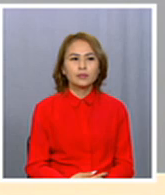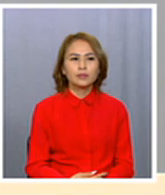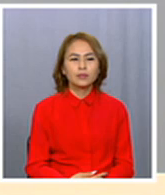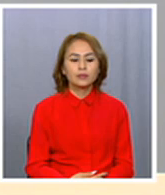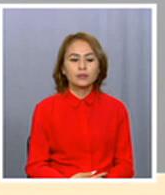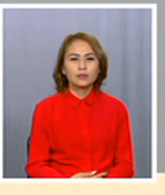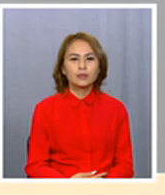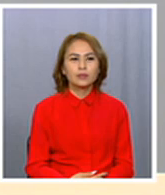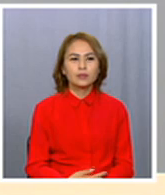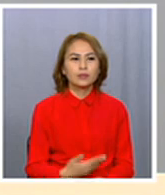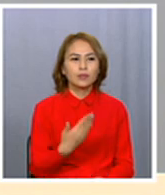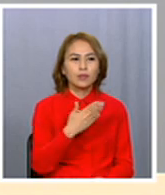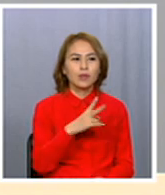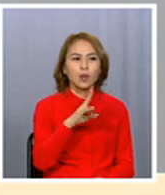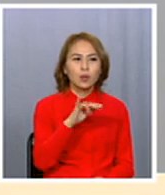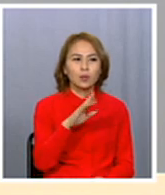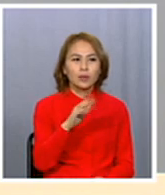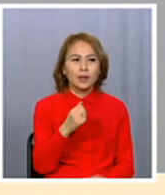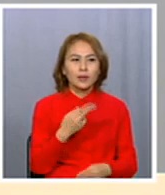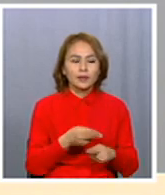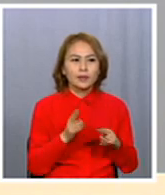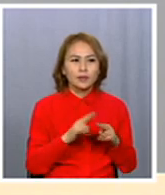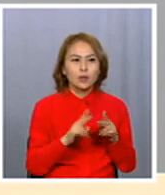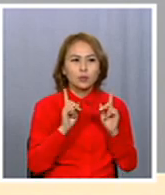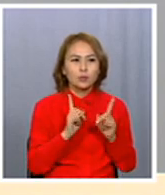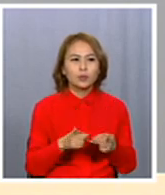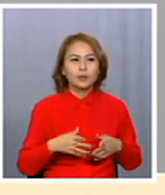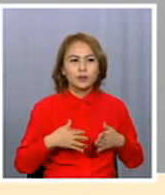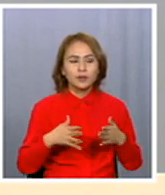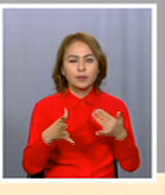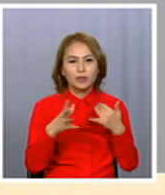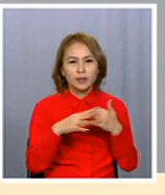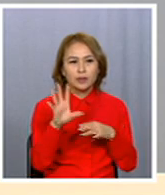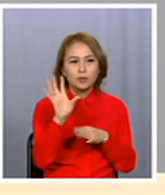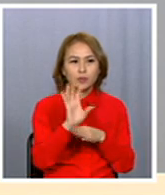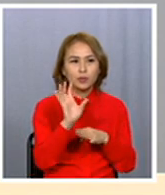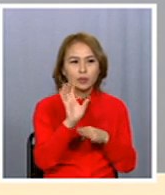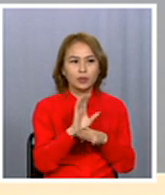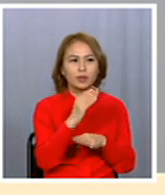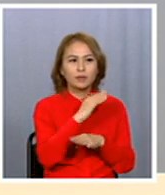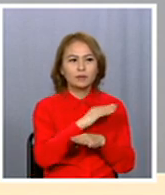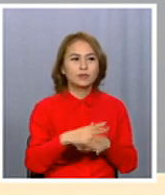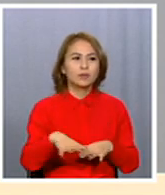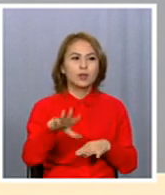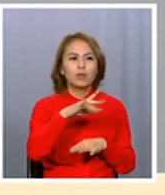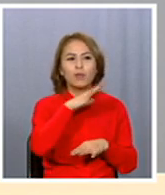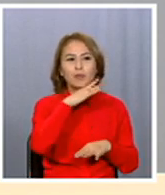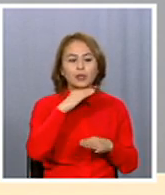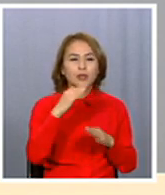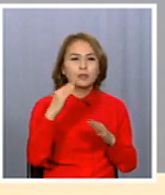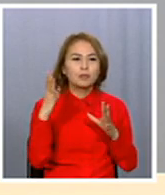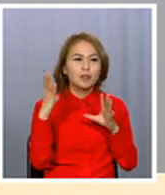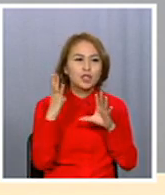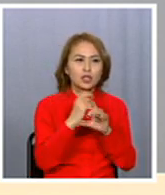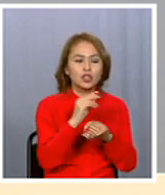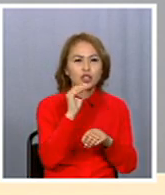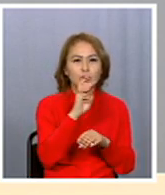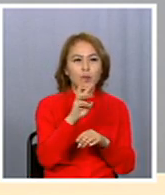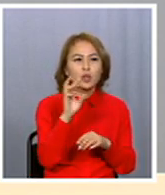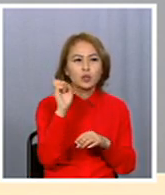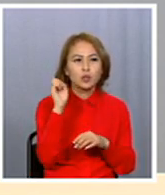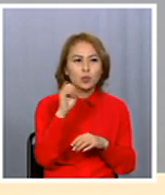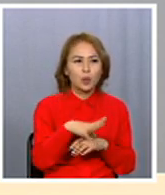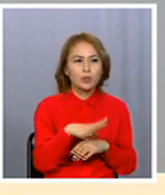Верно, это Луна. Это естественный спутник Земли. Луна во много раз меньше Солнца